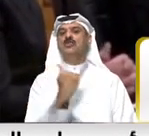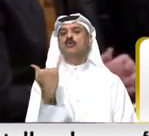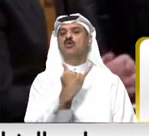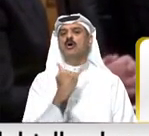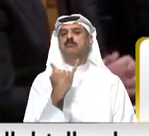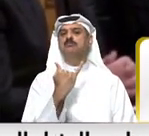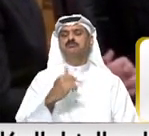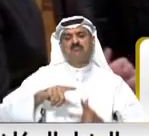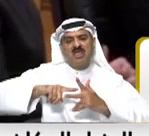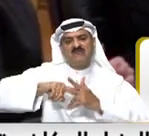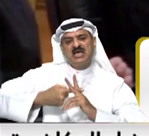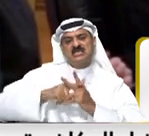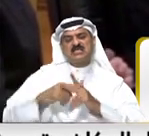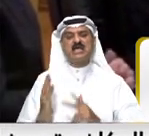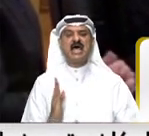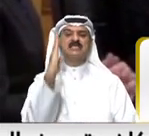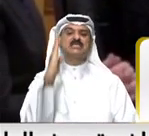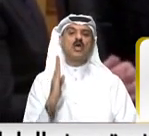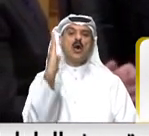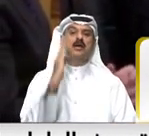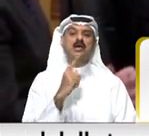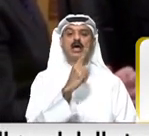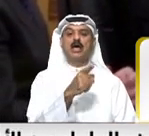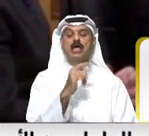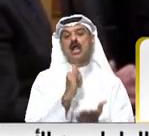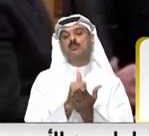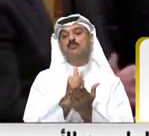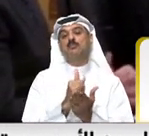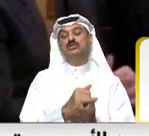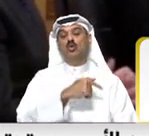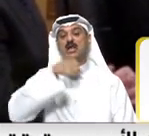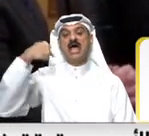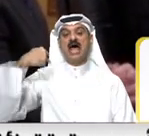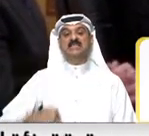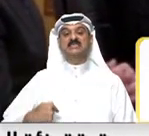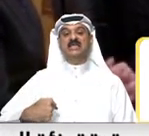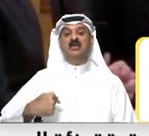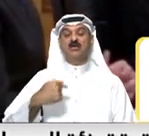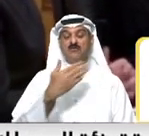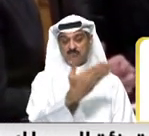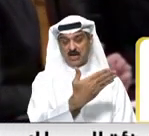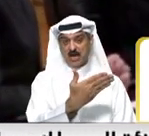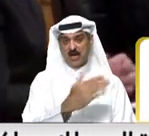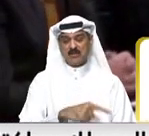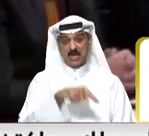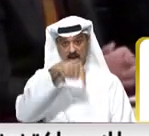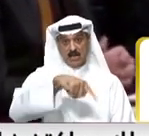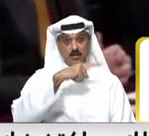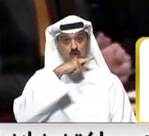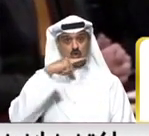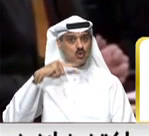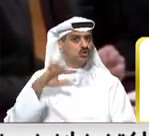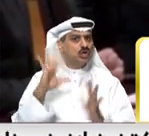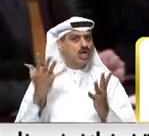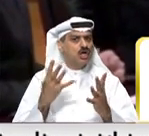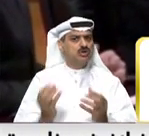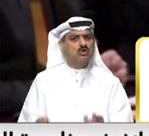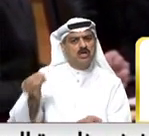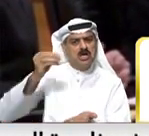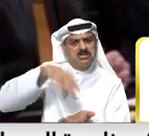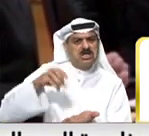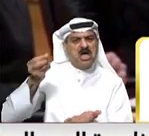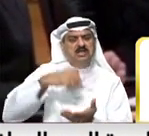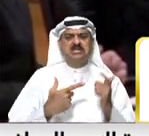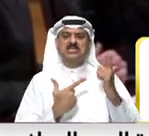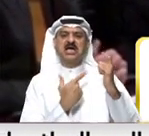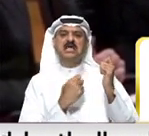الذخائر ووقود الصواريخ وغيرها من المواد ذات الاستخدام المزدوج التي تستخدمها موسكو لتعزيز قاعدتها الصناعية